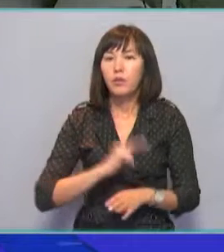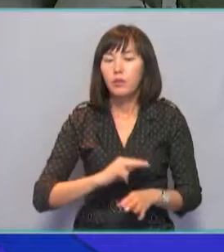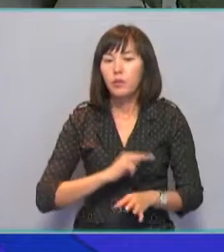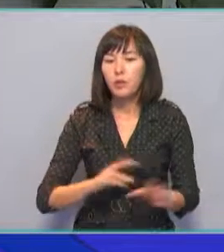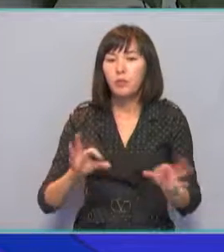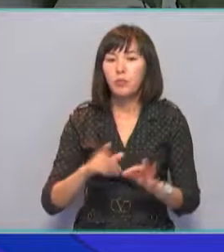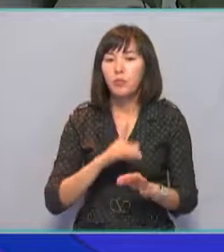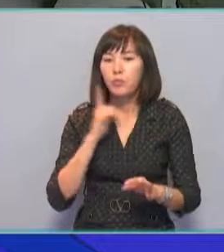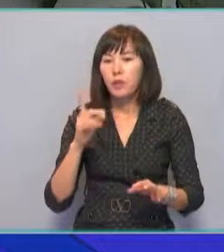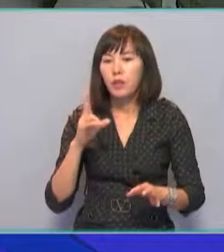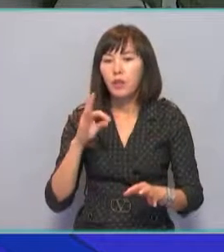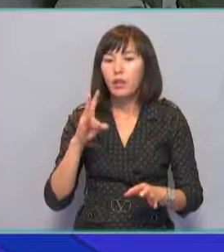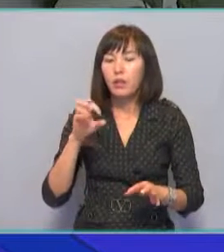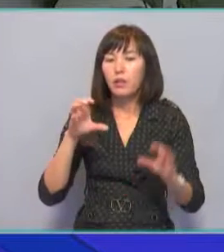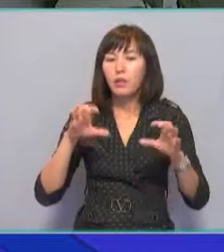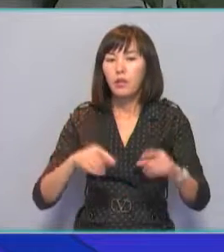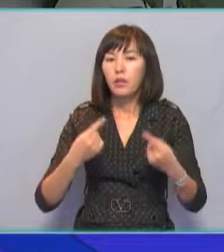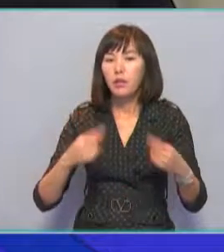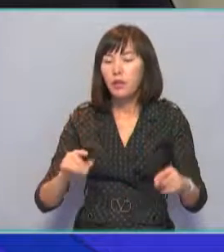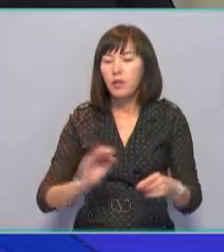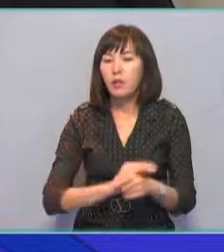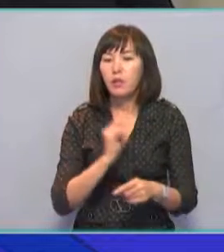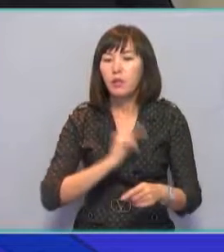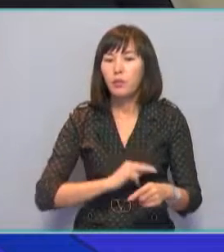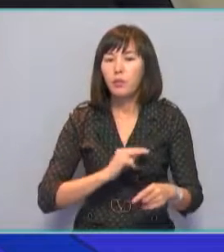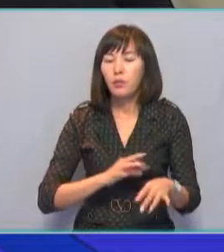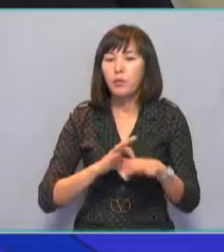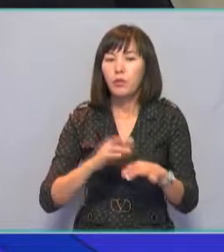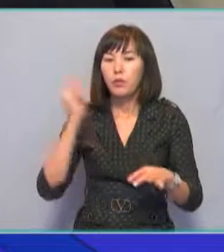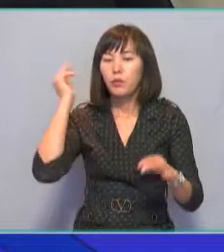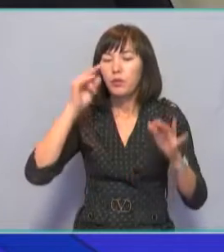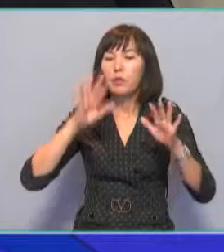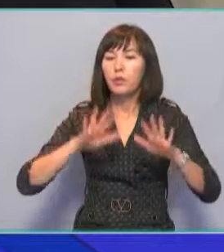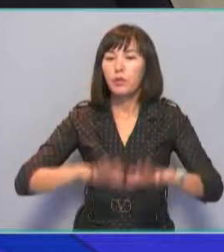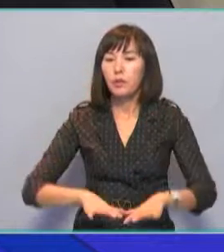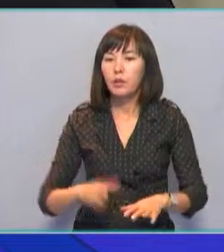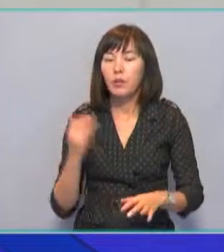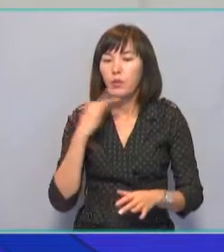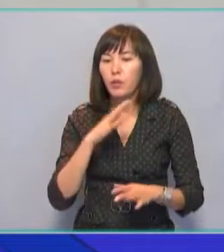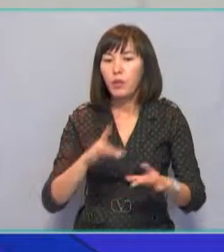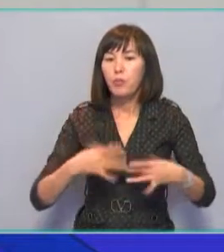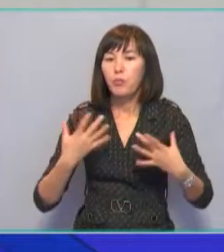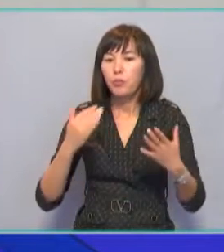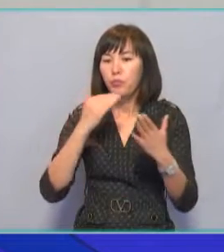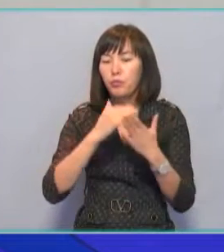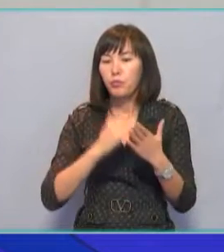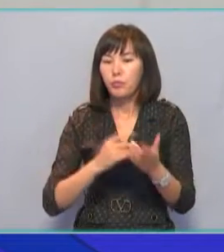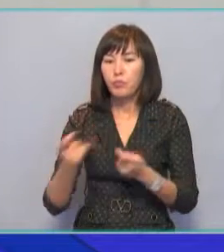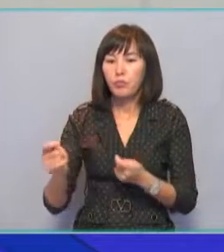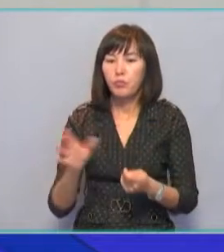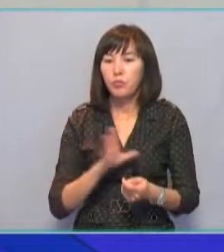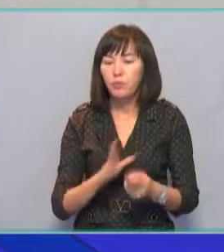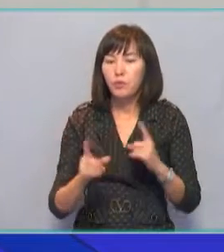тоқталды. Жастар қанатының төрағалары әртүрлі қайырымдылық шараларын өткізіп, білім ордаларында да бірқатар мерекелік концерттер